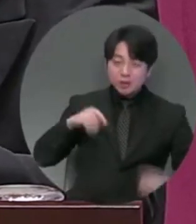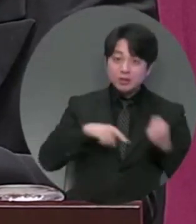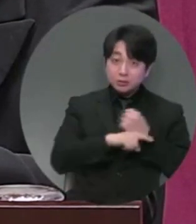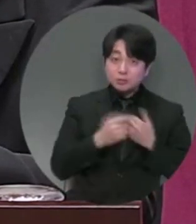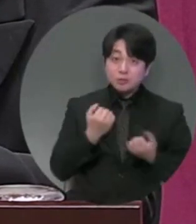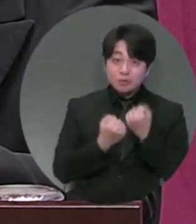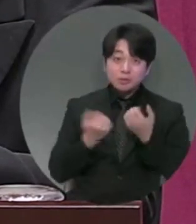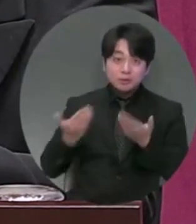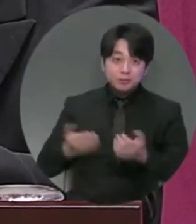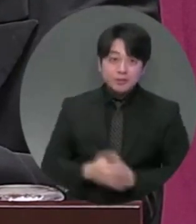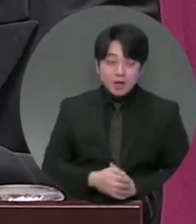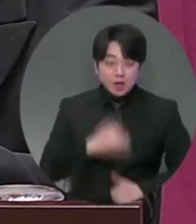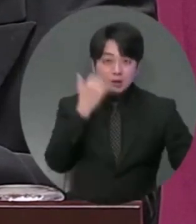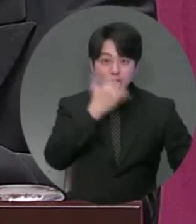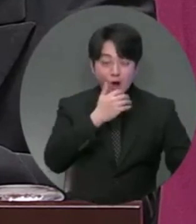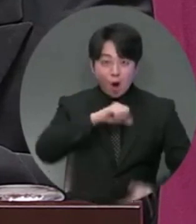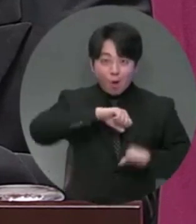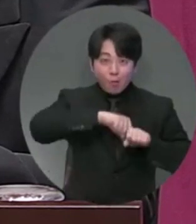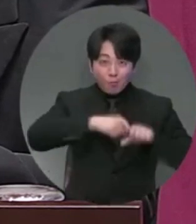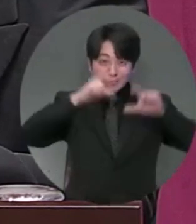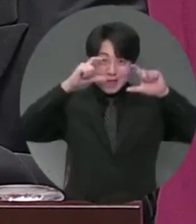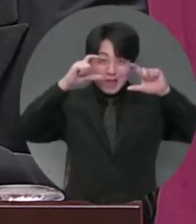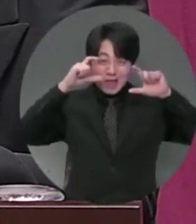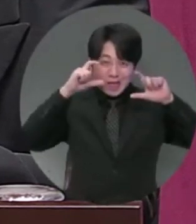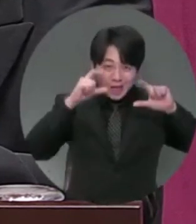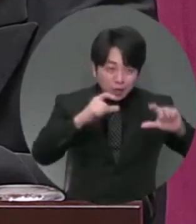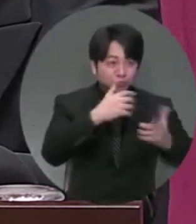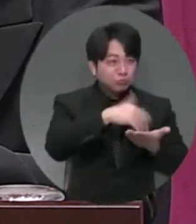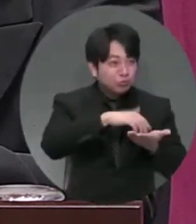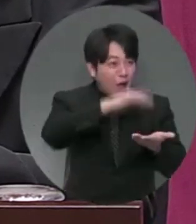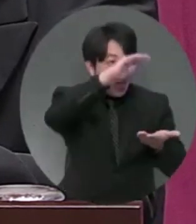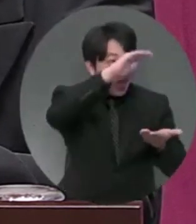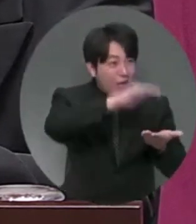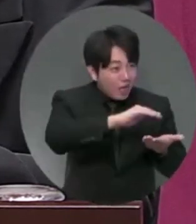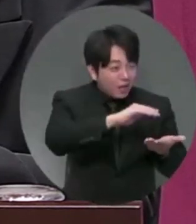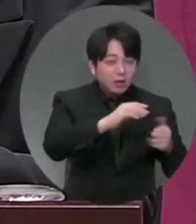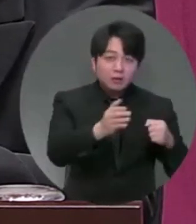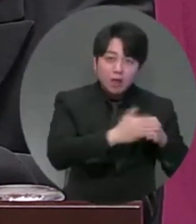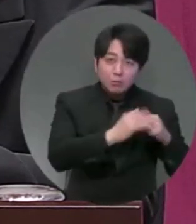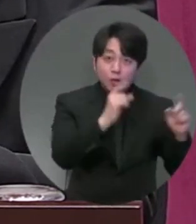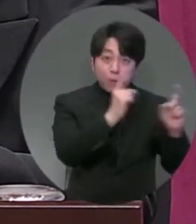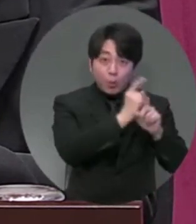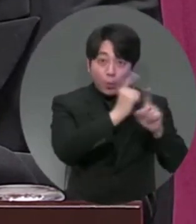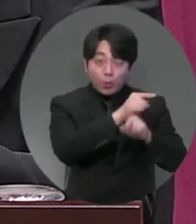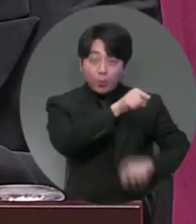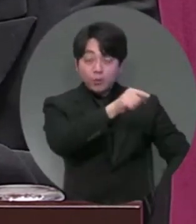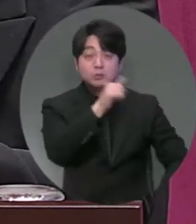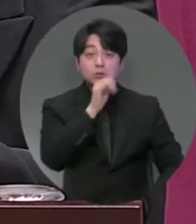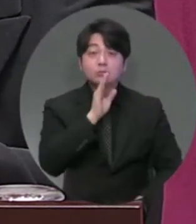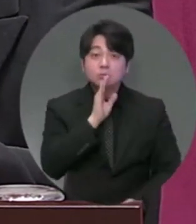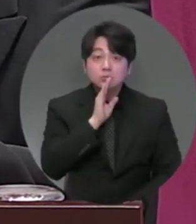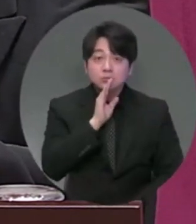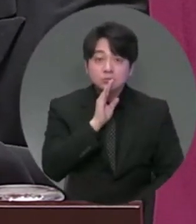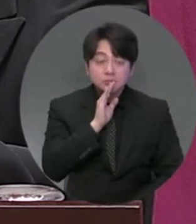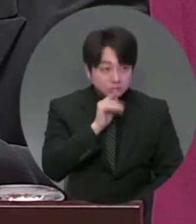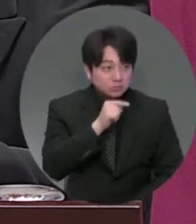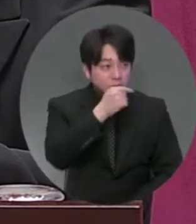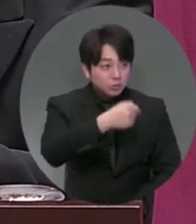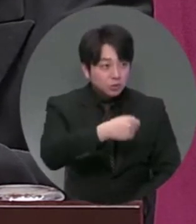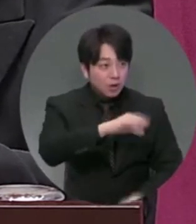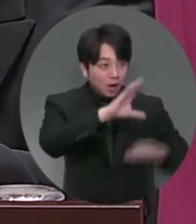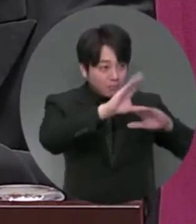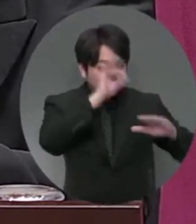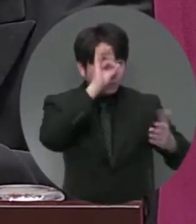성범죄 처벌률이 낮아서 개정할 수 있었다는 그 동의 여부로 개정한 나라들 있잖아요 저도 방송을 봤는데요이